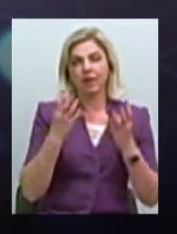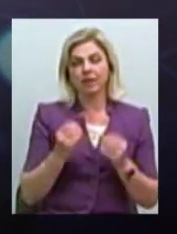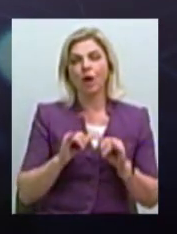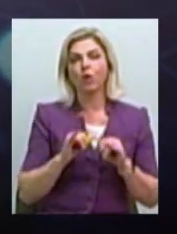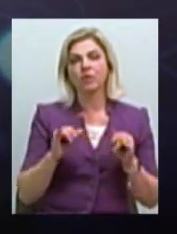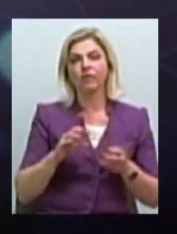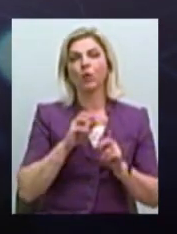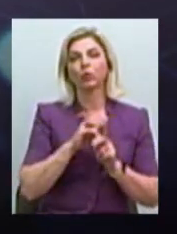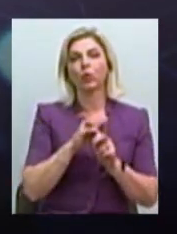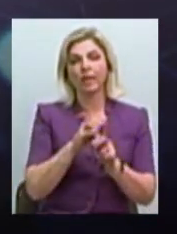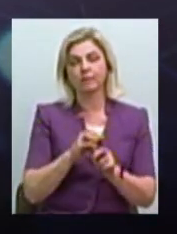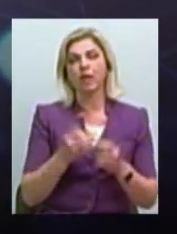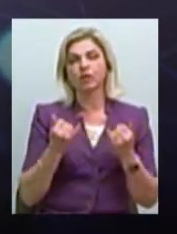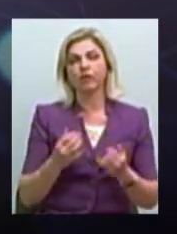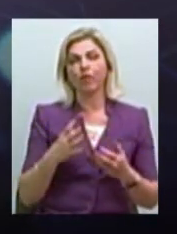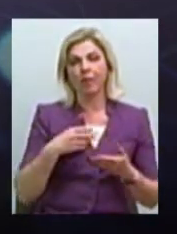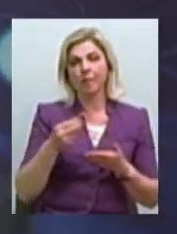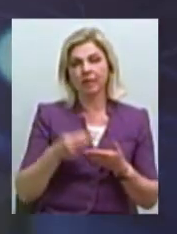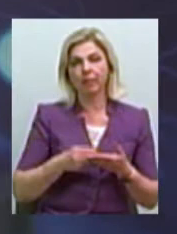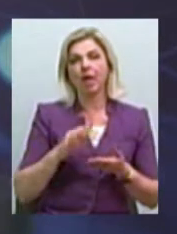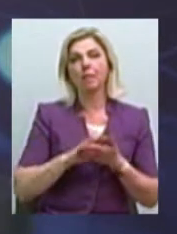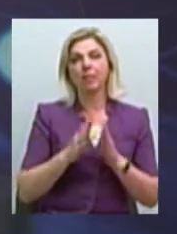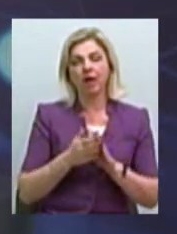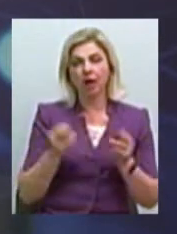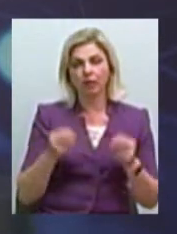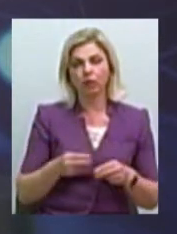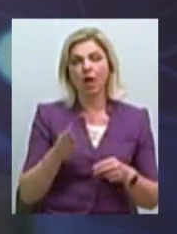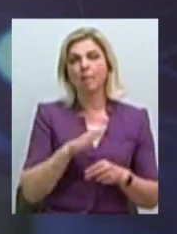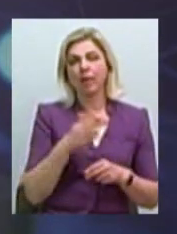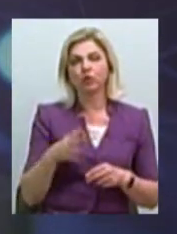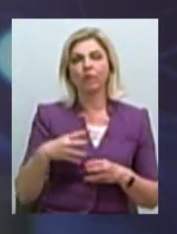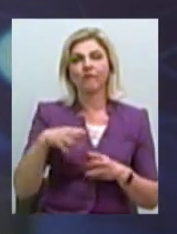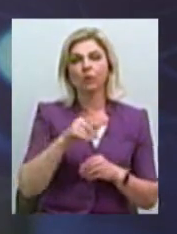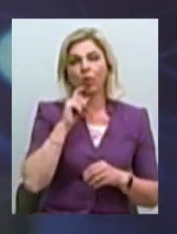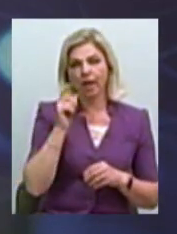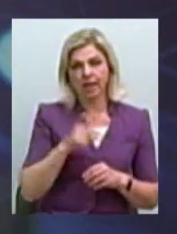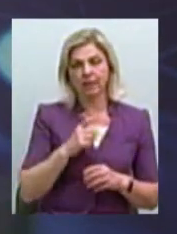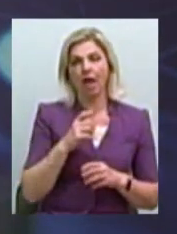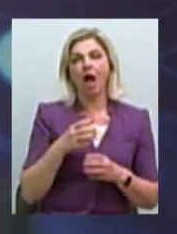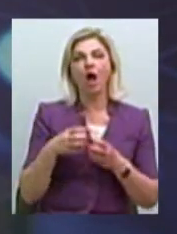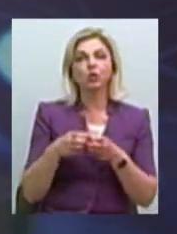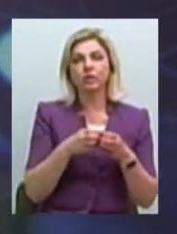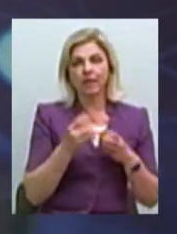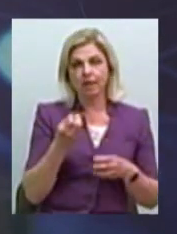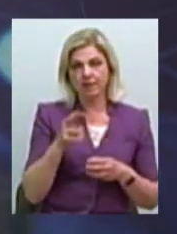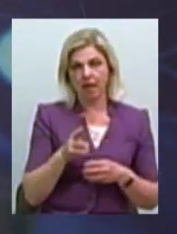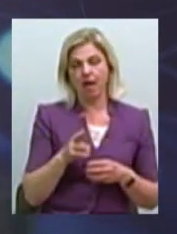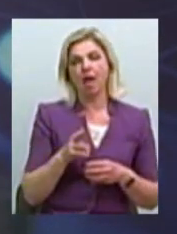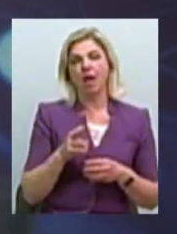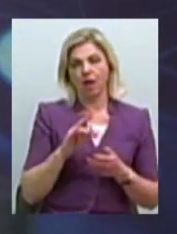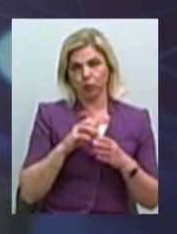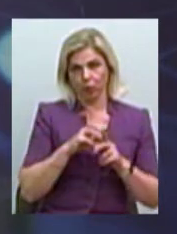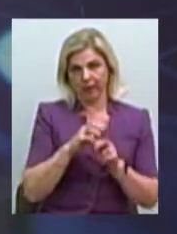між міською владою та Всеукраїнською асоціацією гідів. Як розвивається туристичний бізнес в Україні і